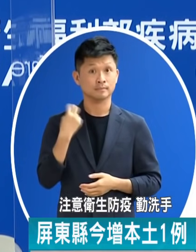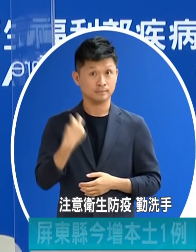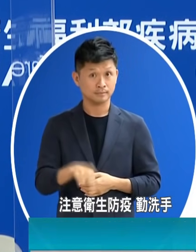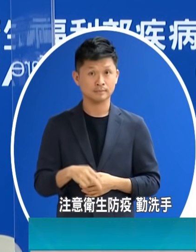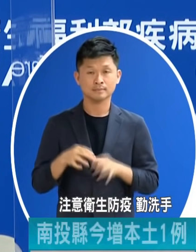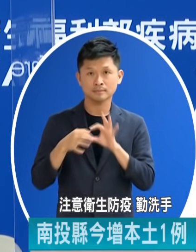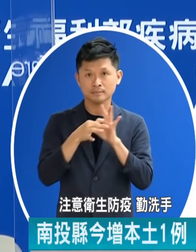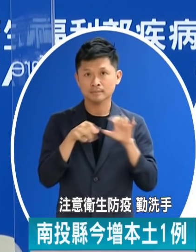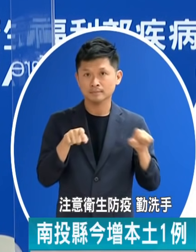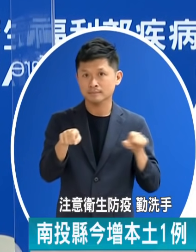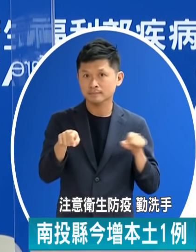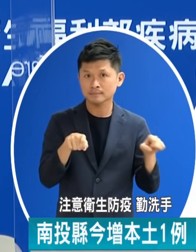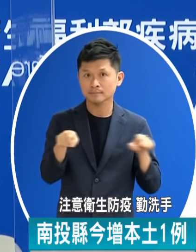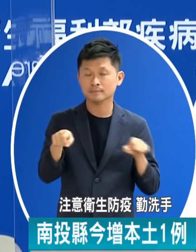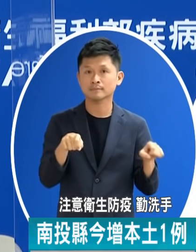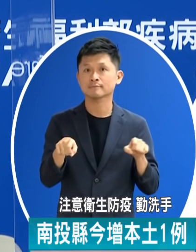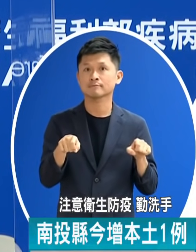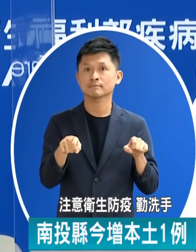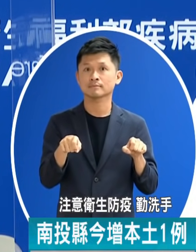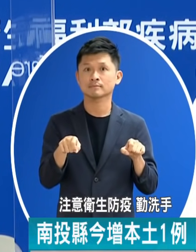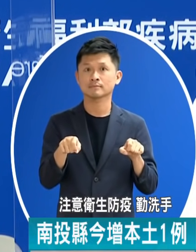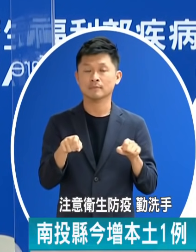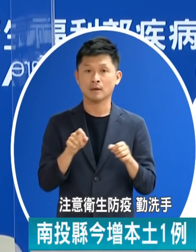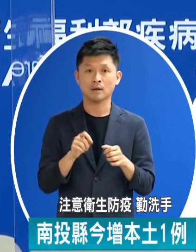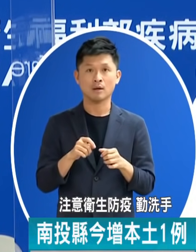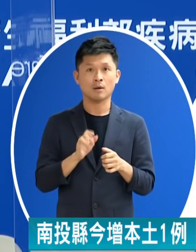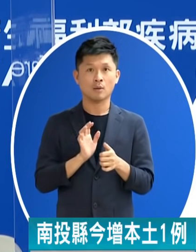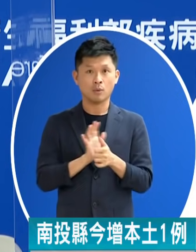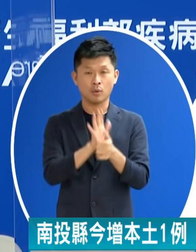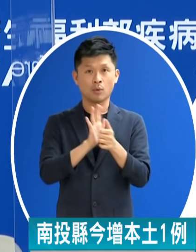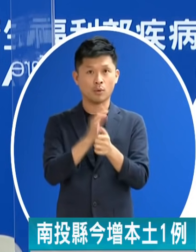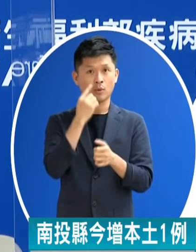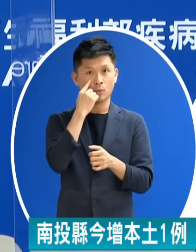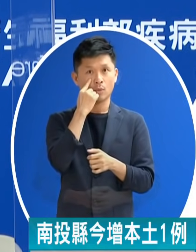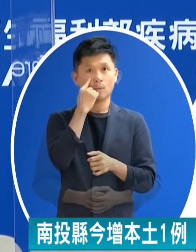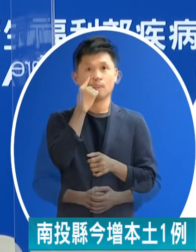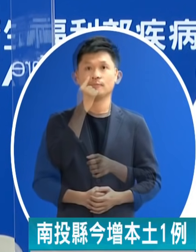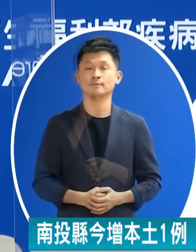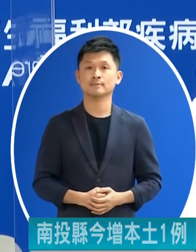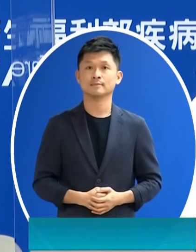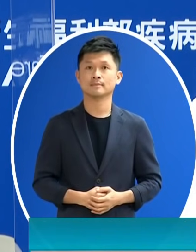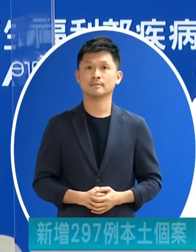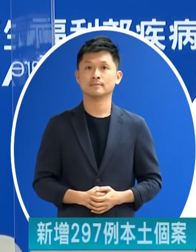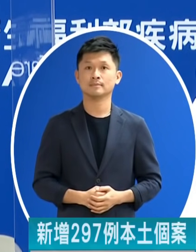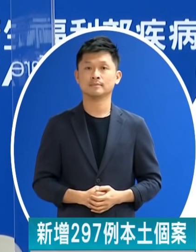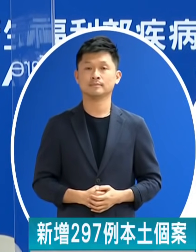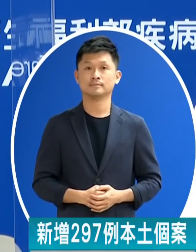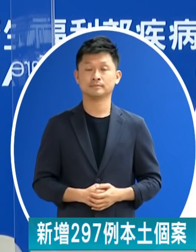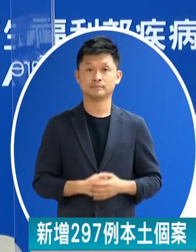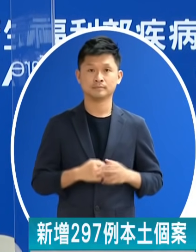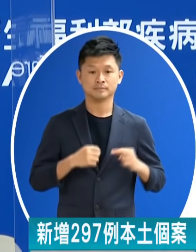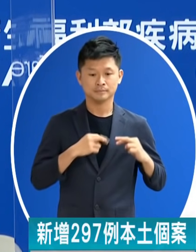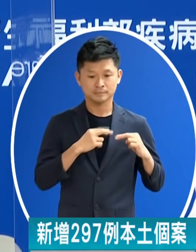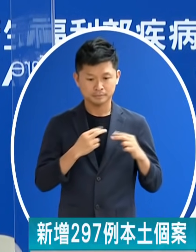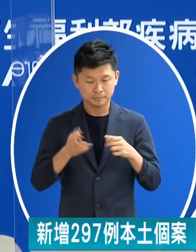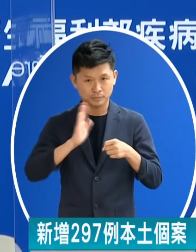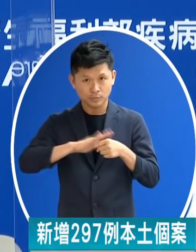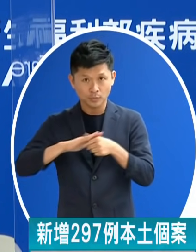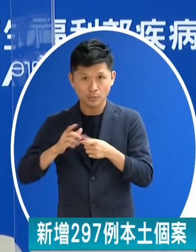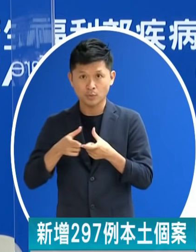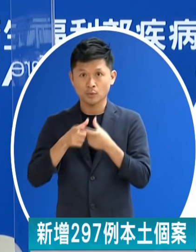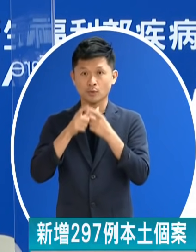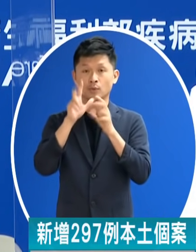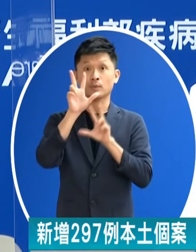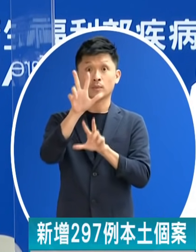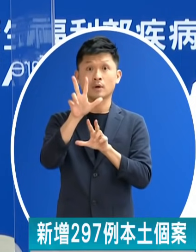些措施也渐渐有看到它的一个效果不过速度还是不够快。那把它校正回归之后那整体